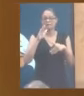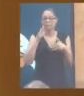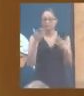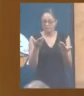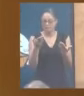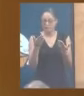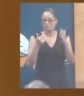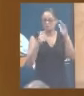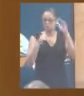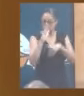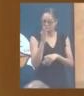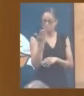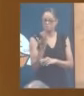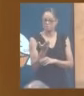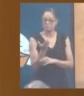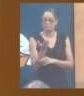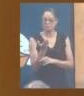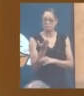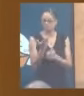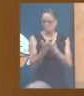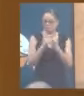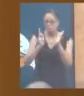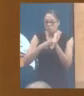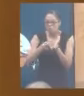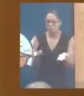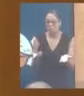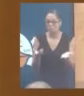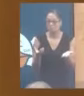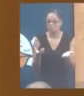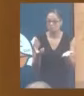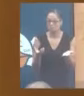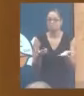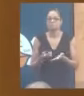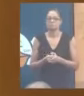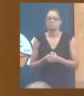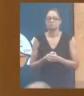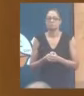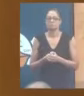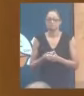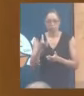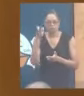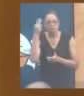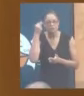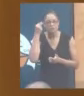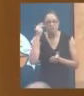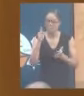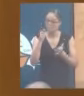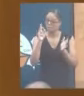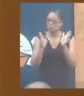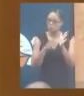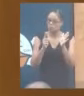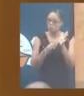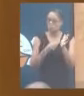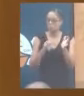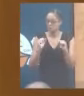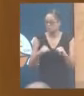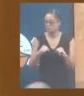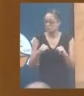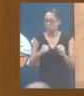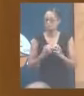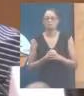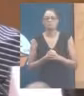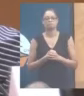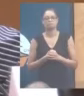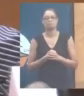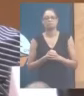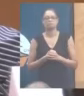de candidature, c'est son droit. Vous entendez ce que je vous dis? C'est son droit. Bien.